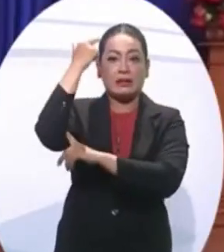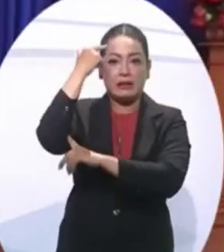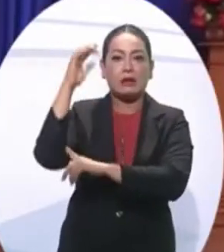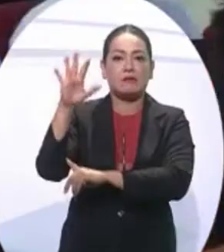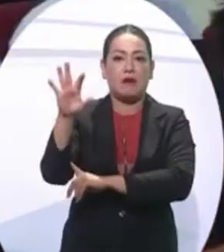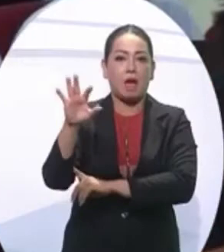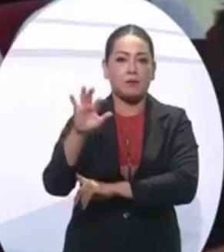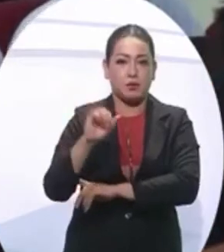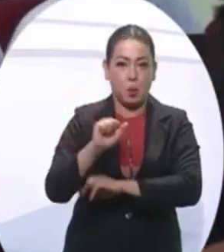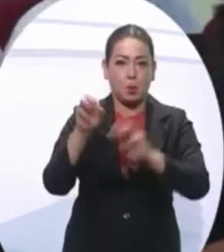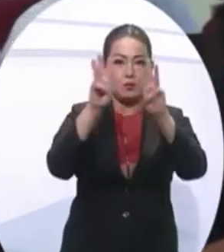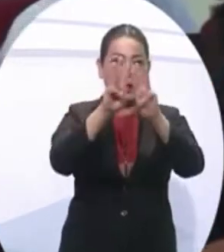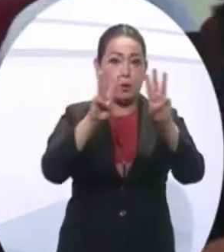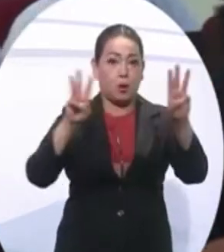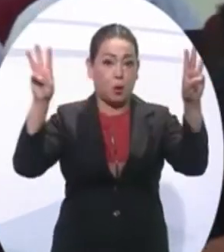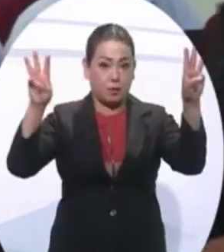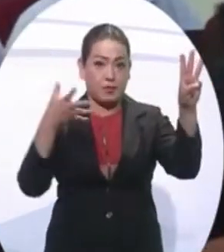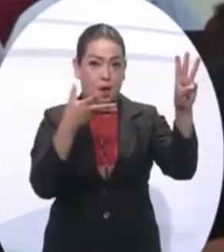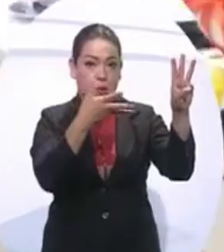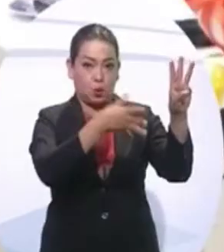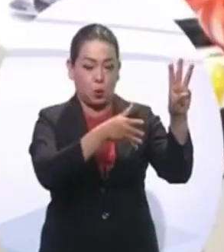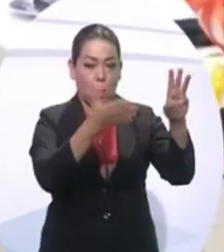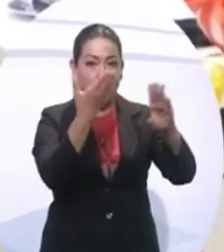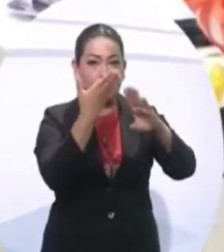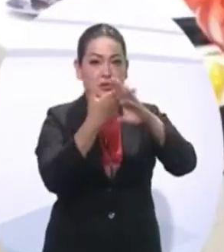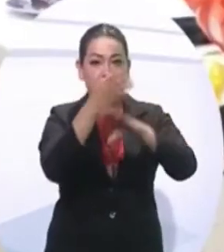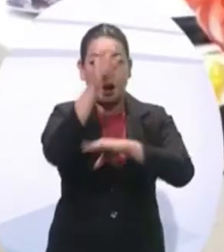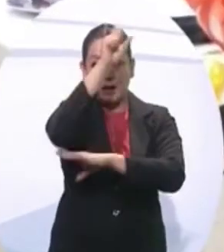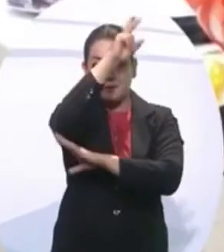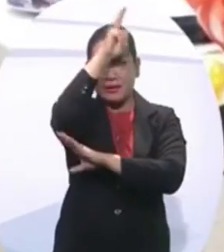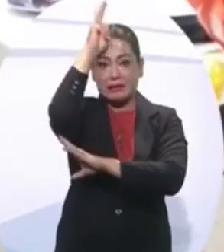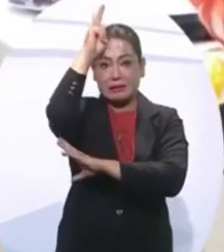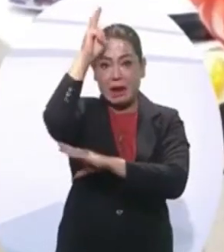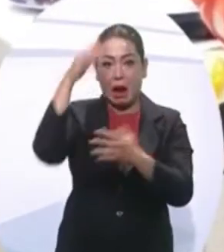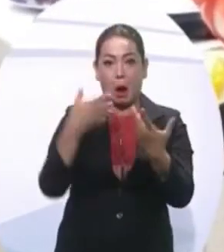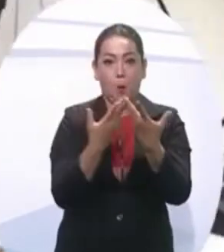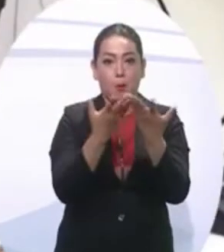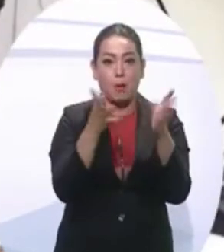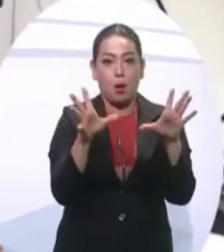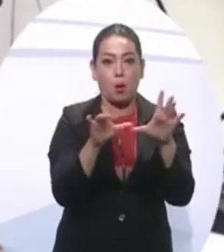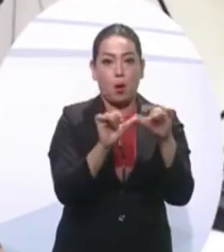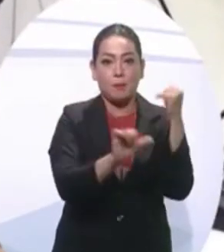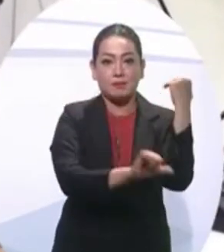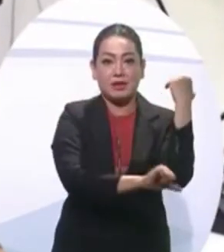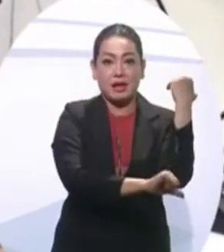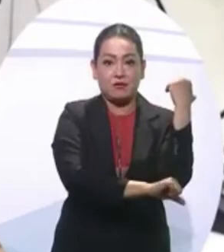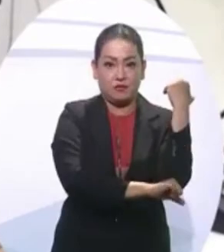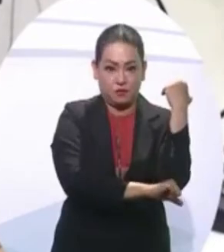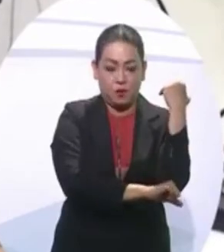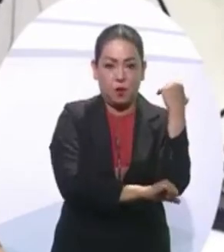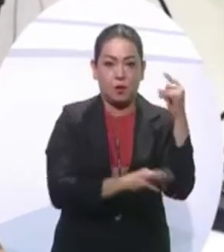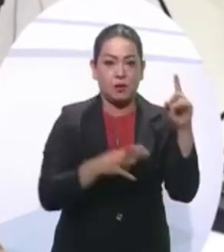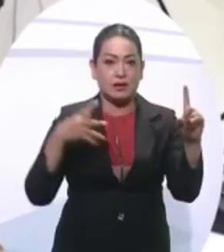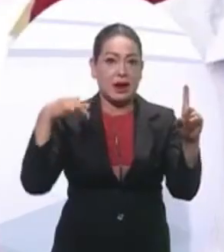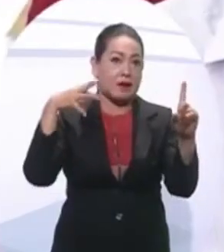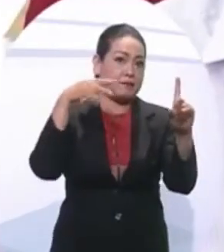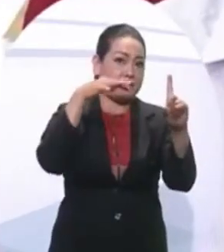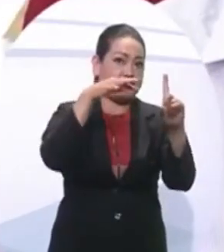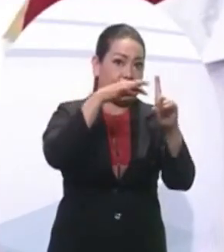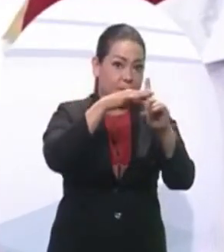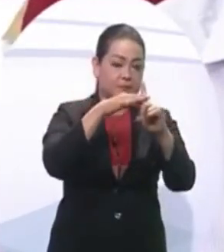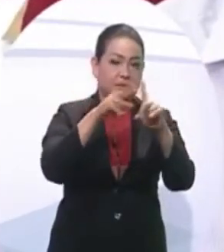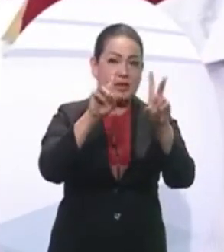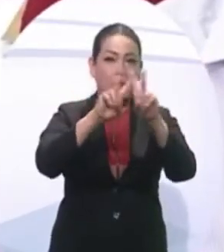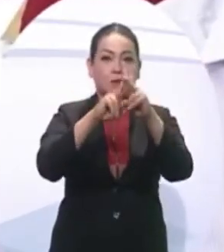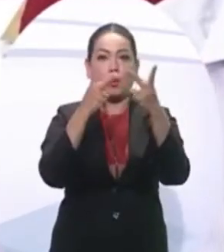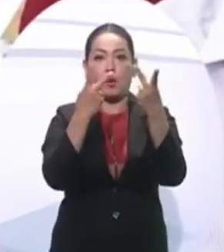ra đời website trực tuyến là điều quan trọng để tạp chí Khoa Học Đại học Mở thành phố Hồ Chí Minh tham gia cơ sở dữ liệu quốc tế acca và đến